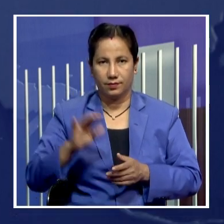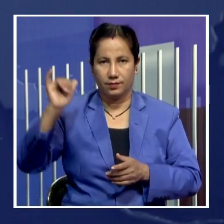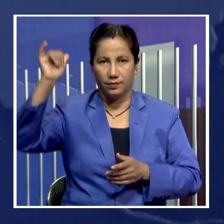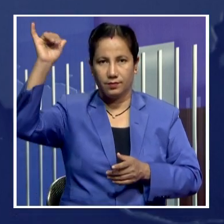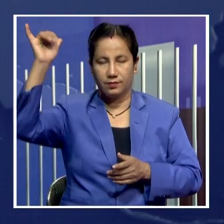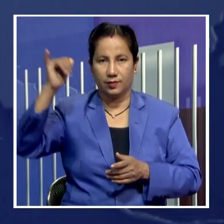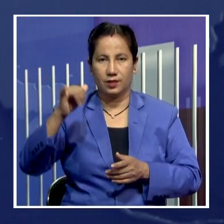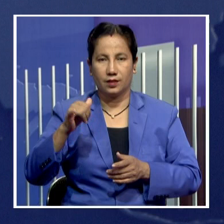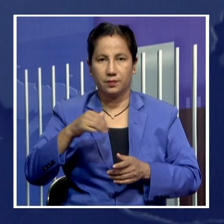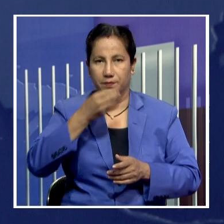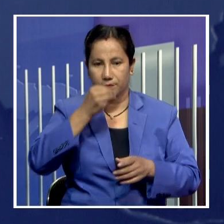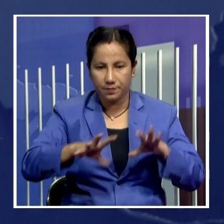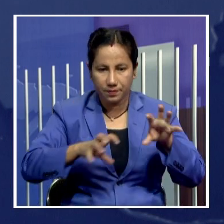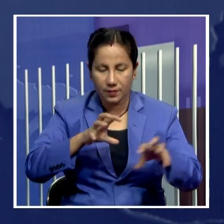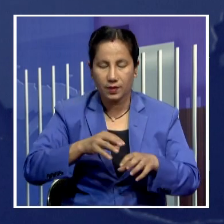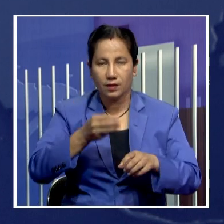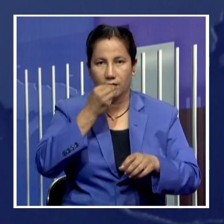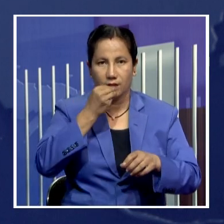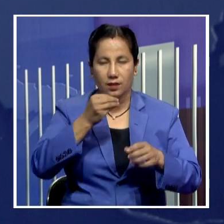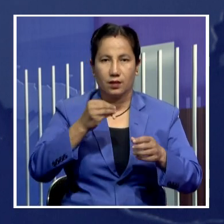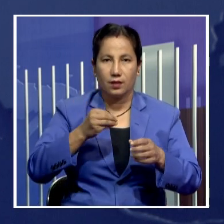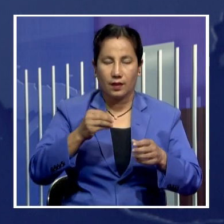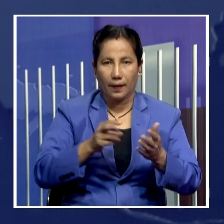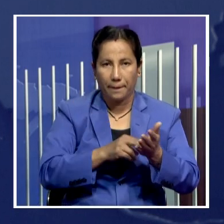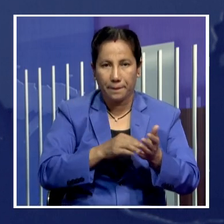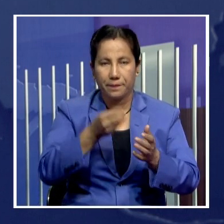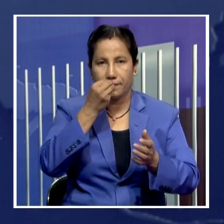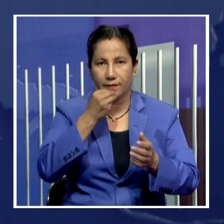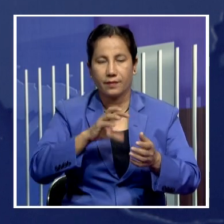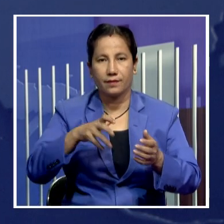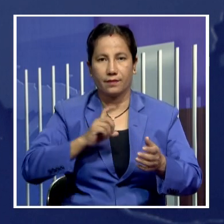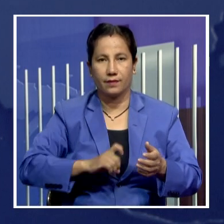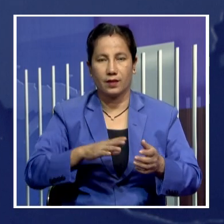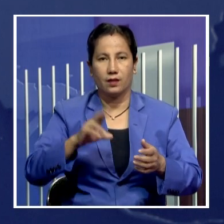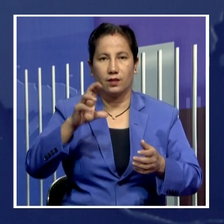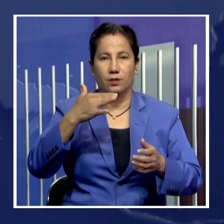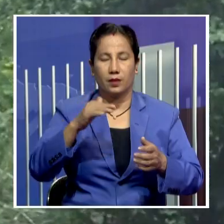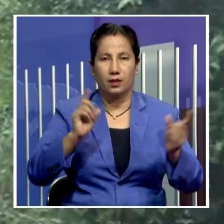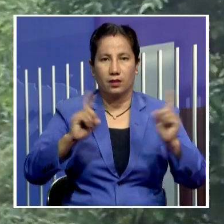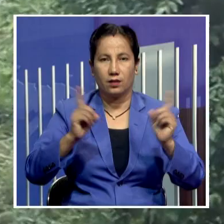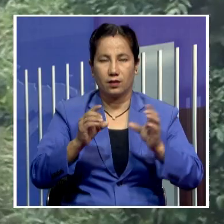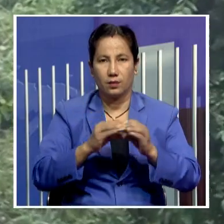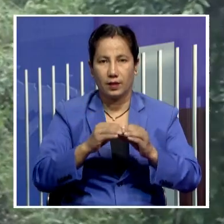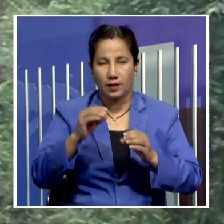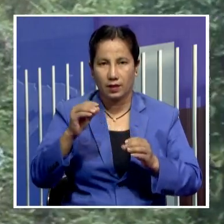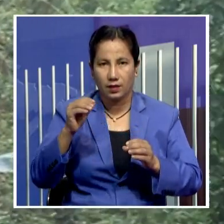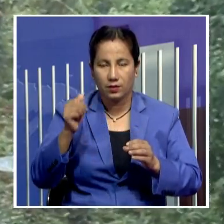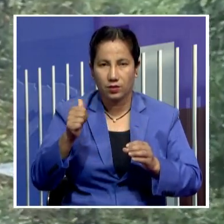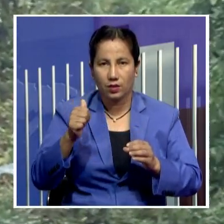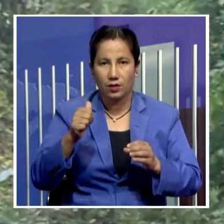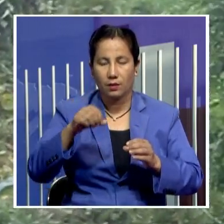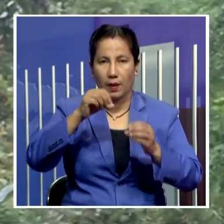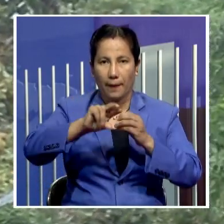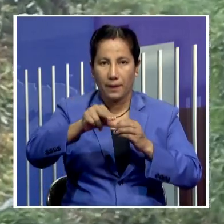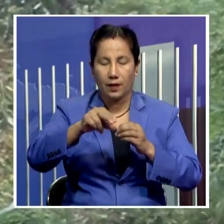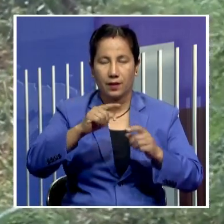डोटीमा बाँदरले खाद्यान्न बाली सखा पारेको भन्दै स्थानीयले गुनासो गरेका छन्। दिपायल सिलगढी नगरपालिका 6 स्थित जर्नेल धारामा